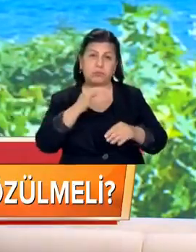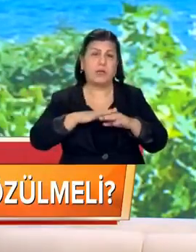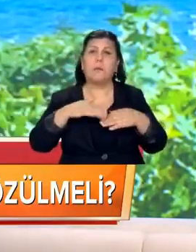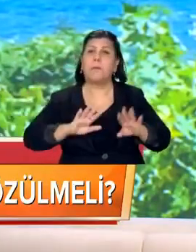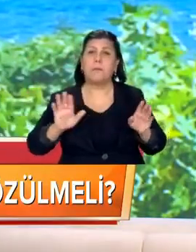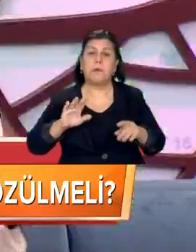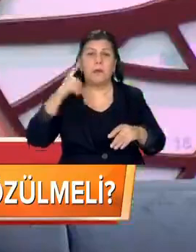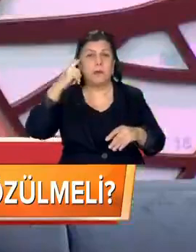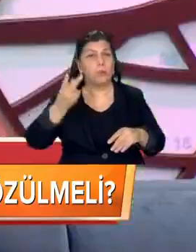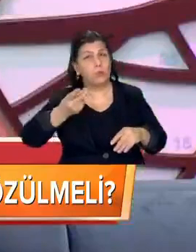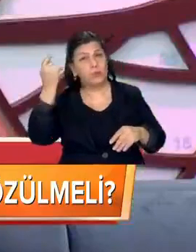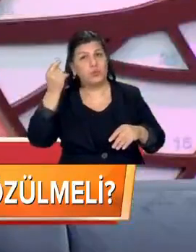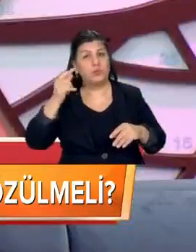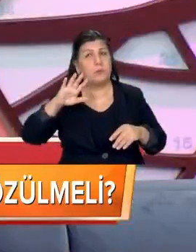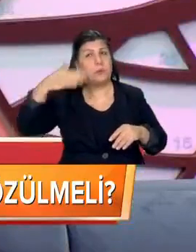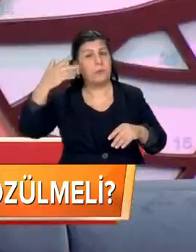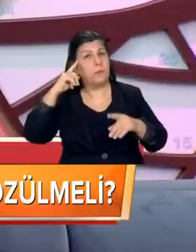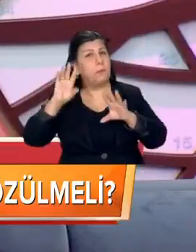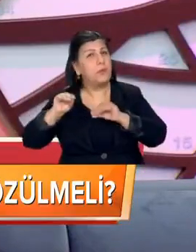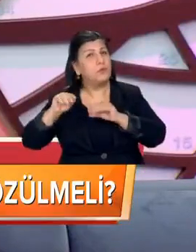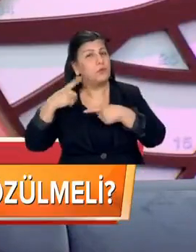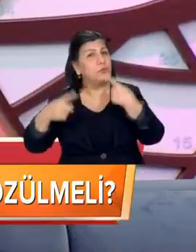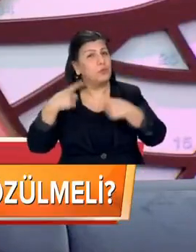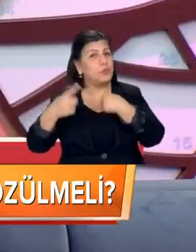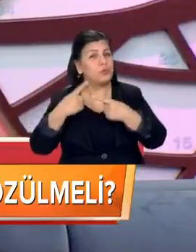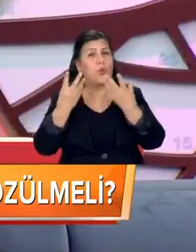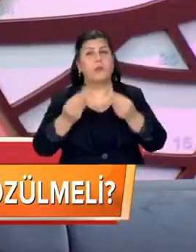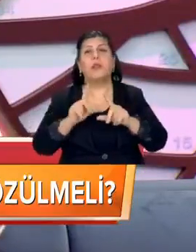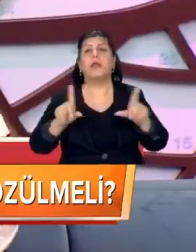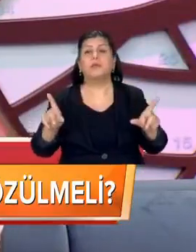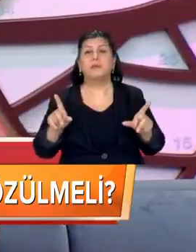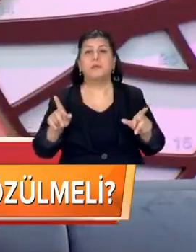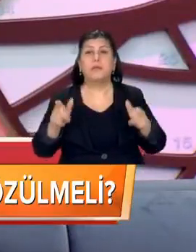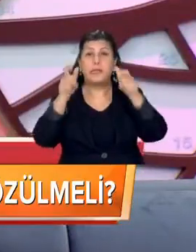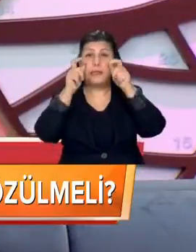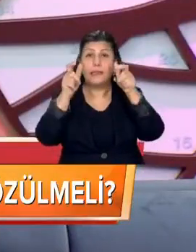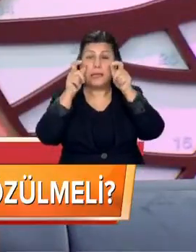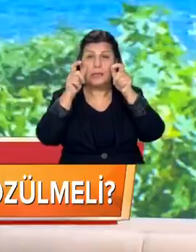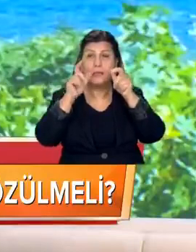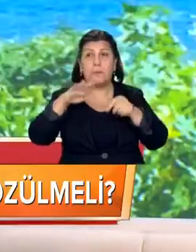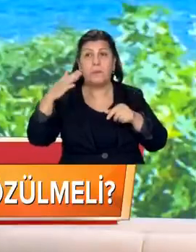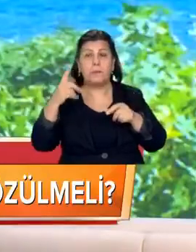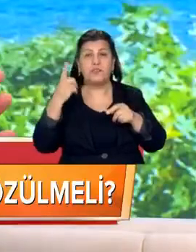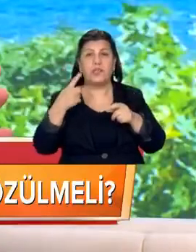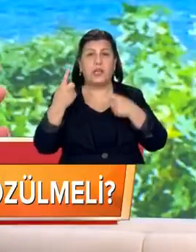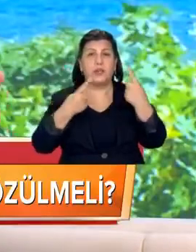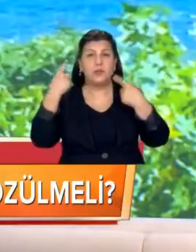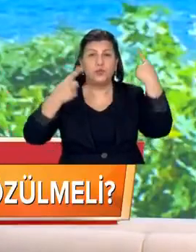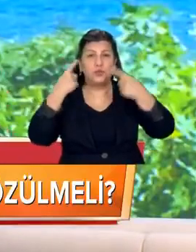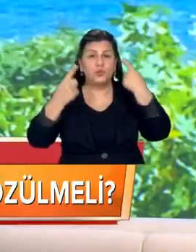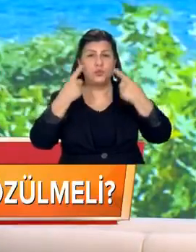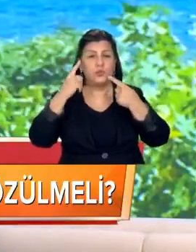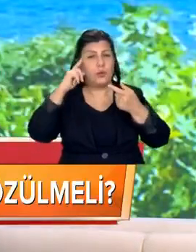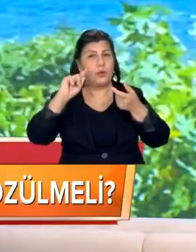çalışır okul unutup başka bir şeyle meşgul olması mıdır seçimsiz Kesinlikle öyle dikkatinizi başka bir şey yoğunlaştığı Çünkü ana